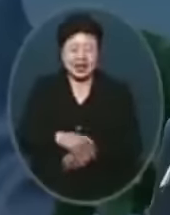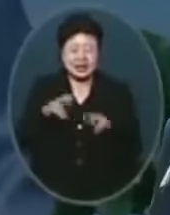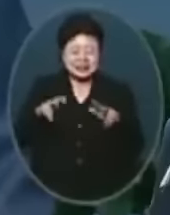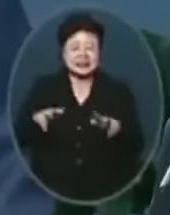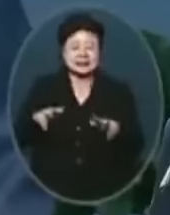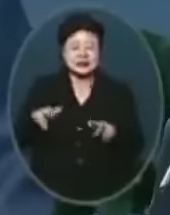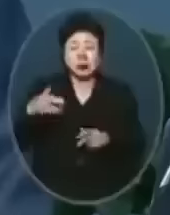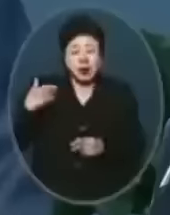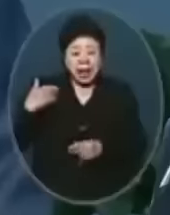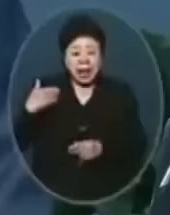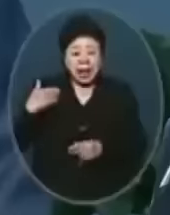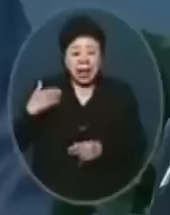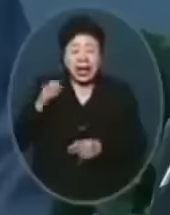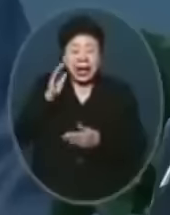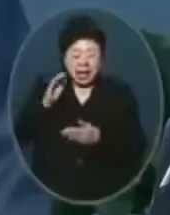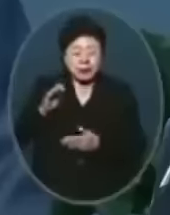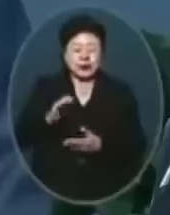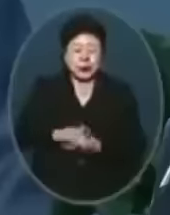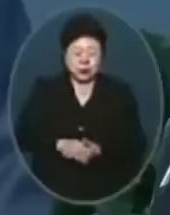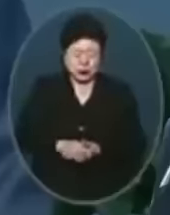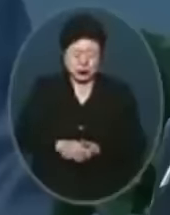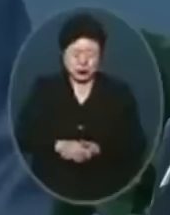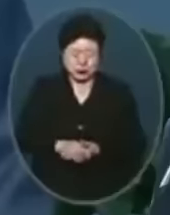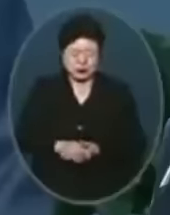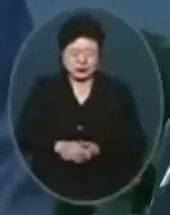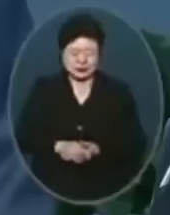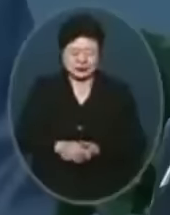지금은 모르나, 장차는 알 것이다.